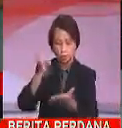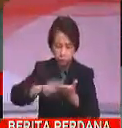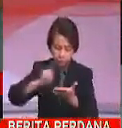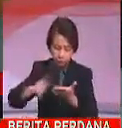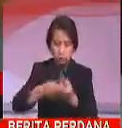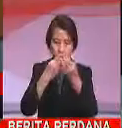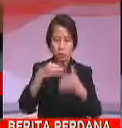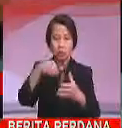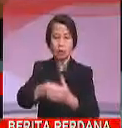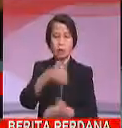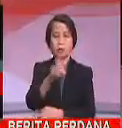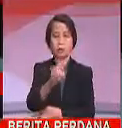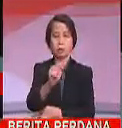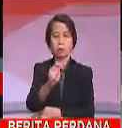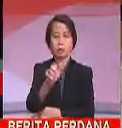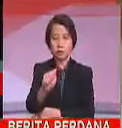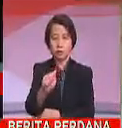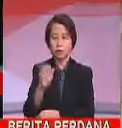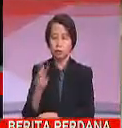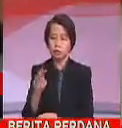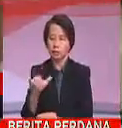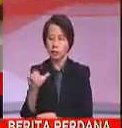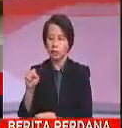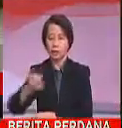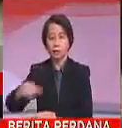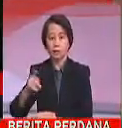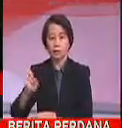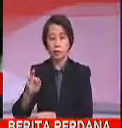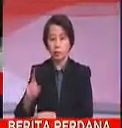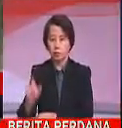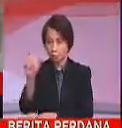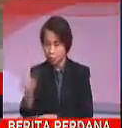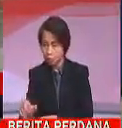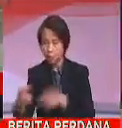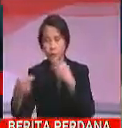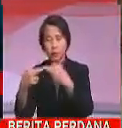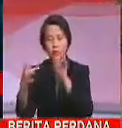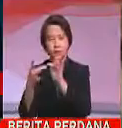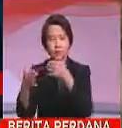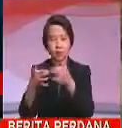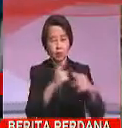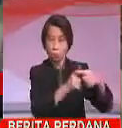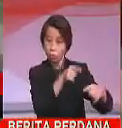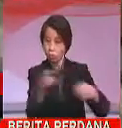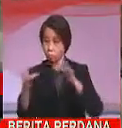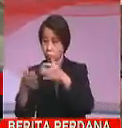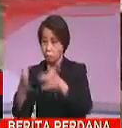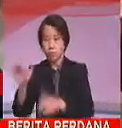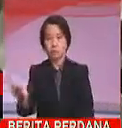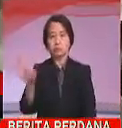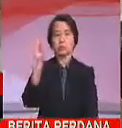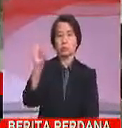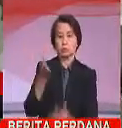maklumat dalam pangkalan data My Sejahtera. Pengguna yang berpotensi sebagai kontak rapat kepada kes positif COVID-19 akan